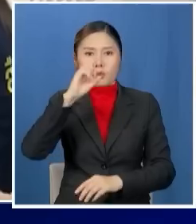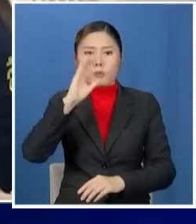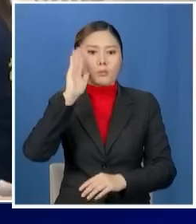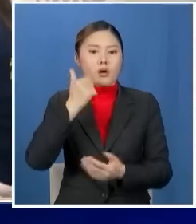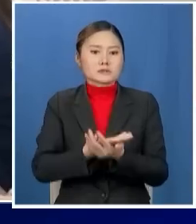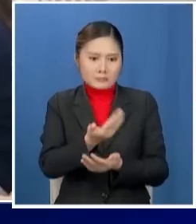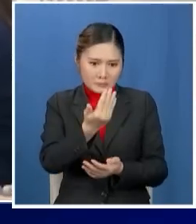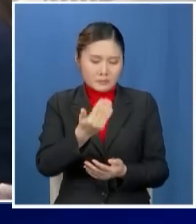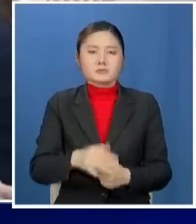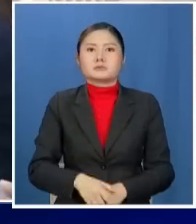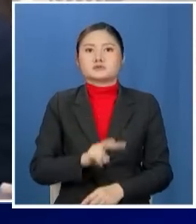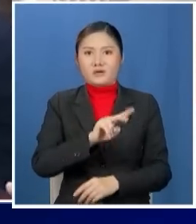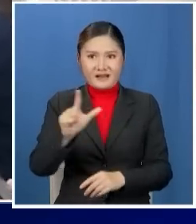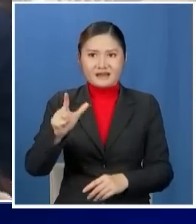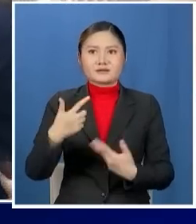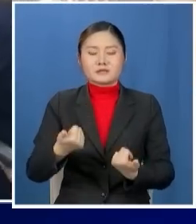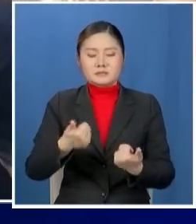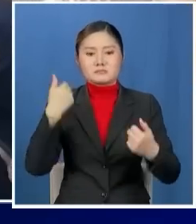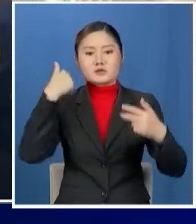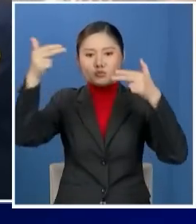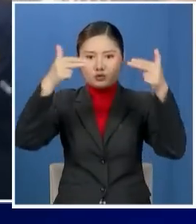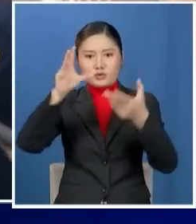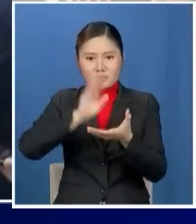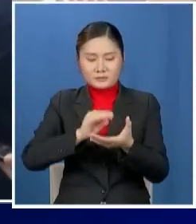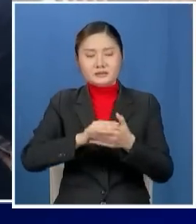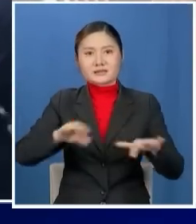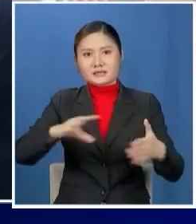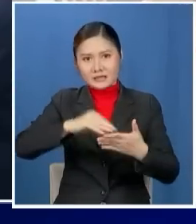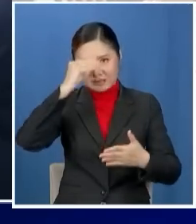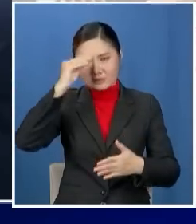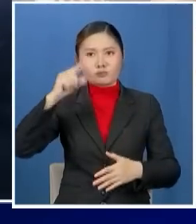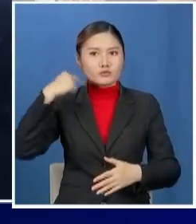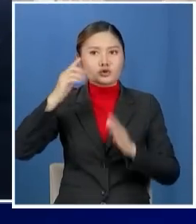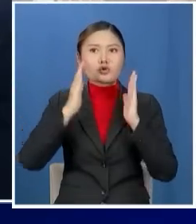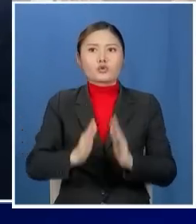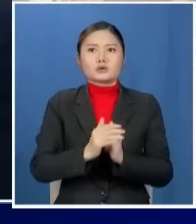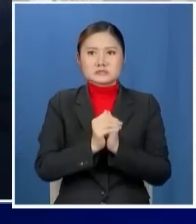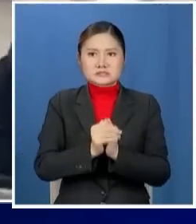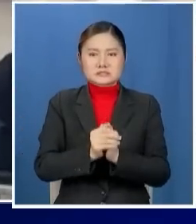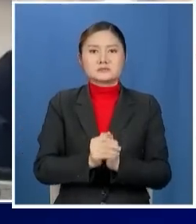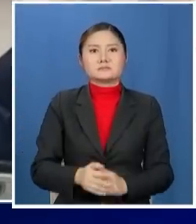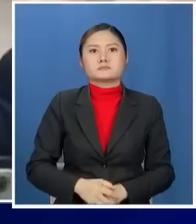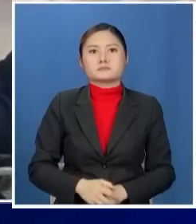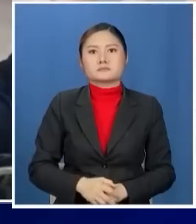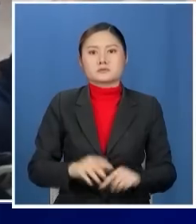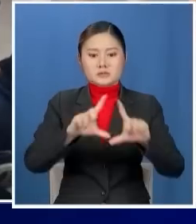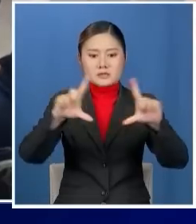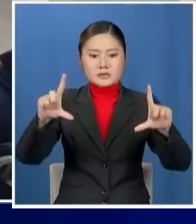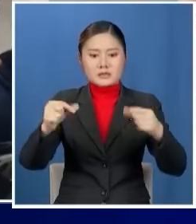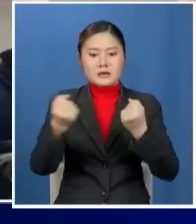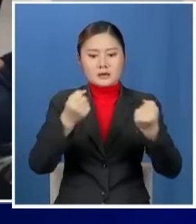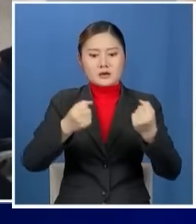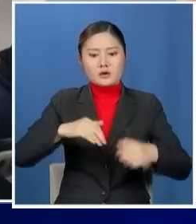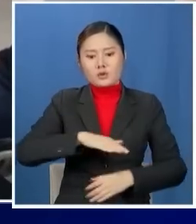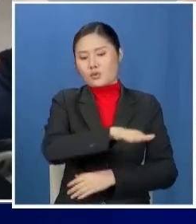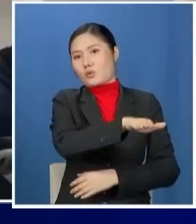ซึ่งเบื้องต้นเนี่ยกล้องวงจรปิดนะครับจับภาพว่าจินซ่านนักศึกษาสาวชาวจีนเธอเดินทางด้วยรถแท็กซี่ออกจากมหาวิทย